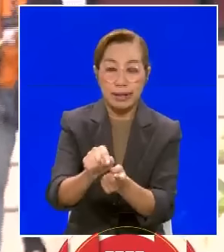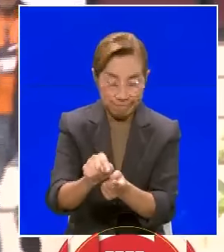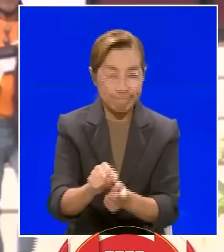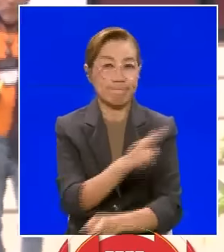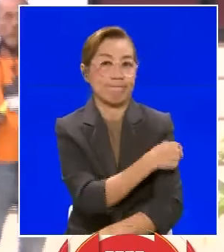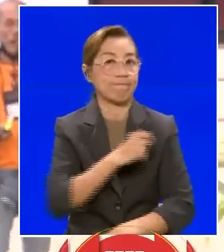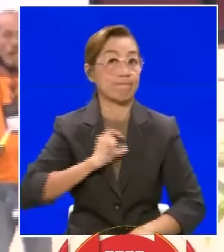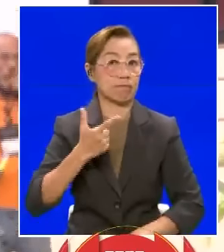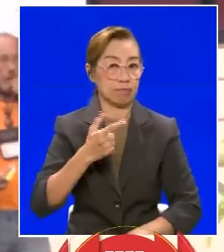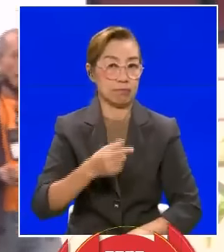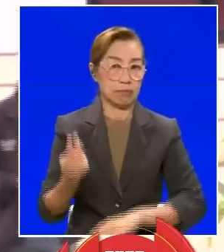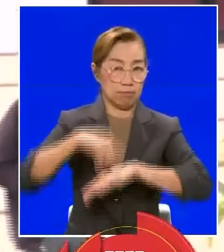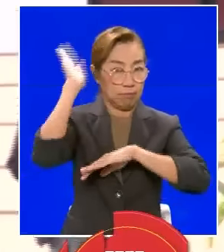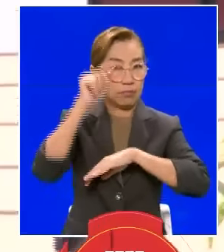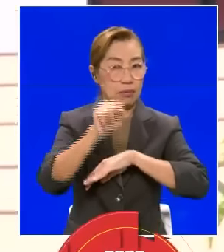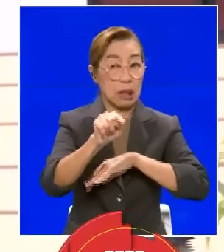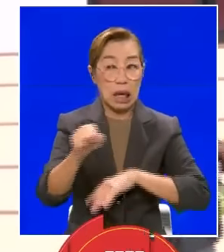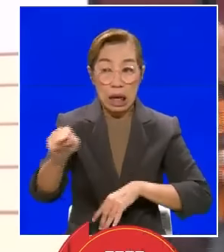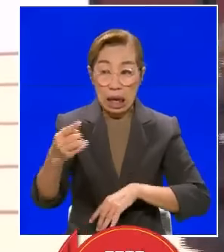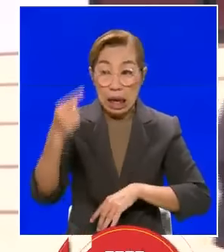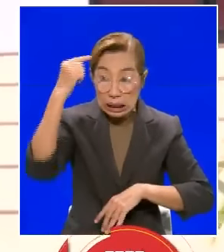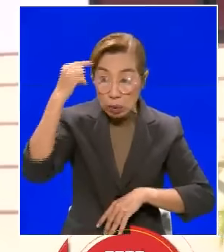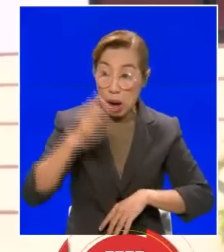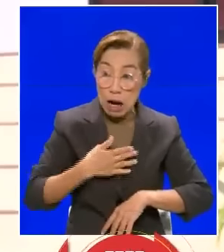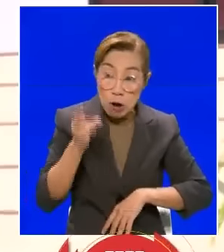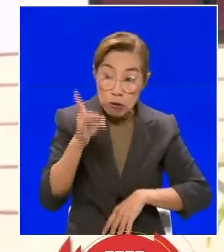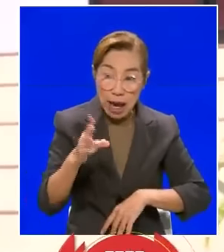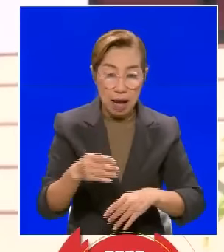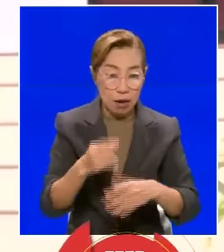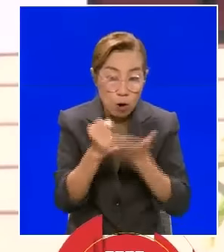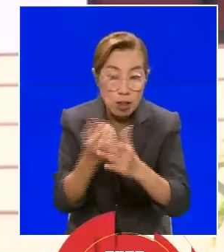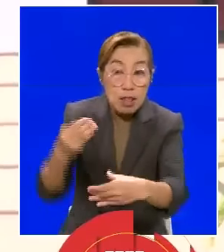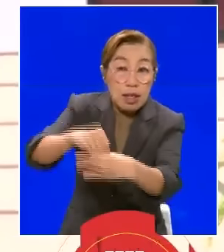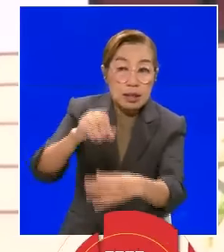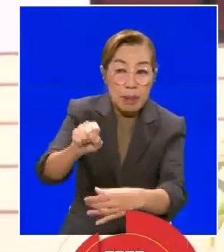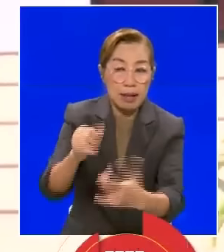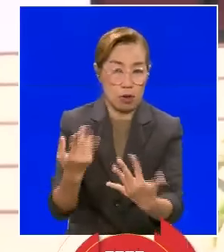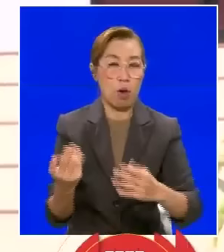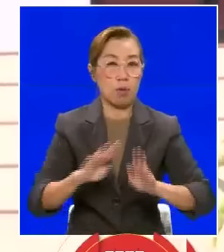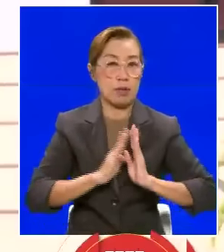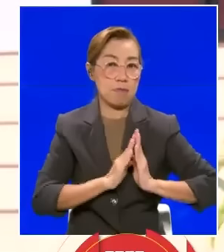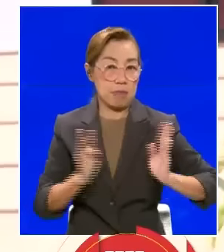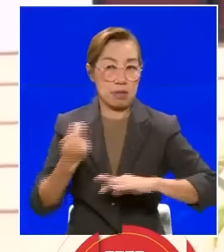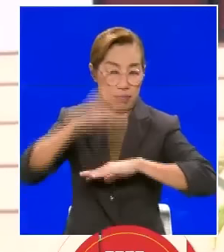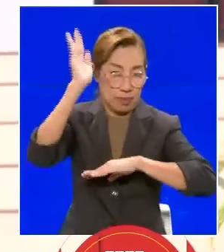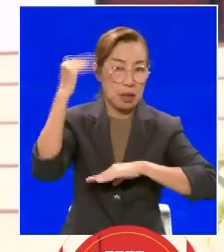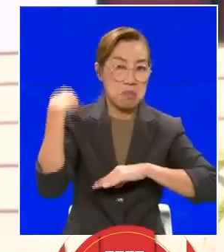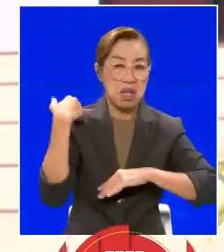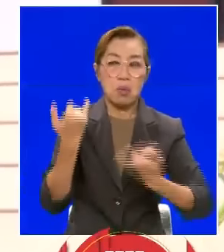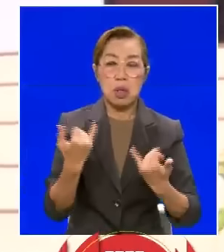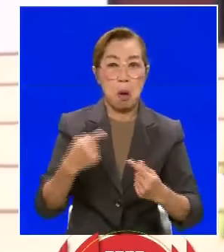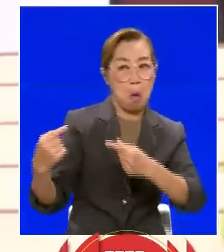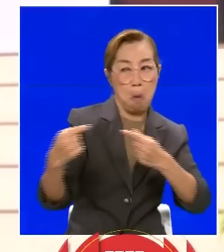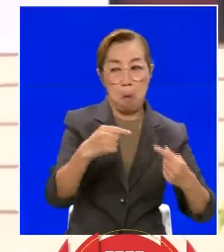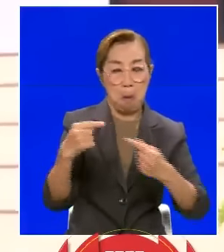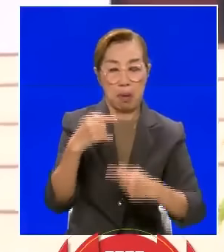การตั้งข้อสังเกตว่ามีการยัดยาให้เด็กหรือไม่นะครับคงต้องติดตามความคืบหน้าครับเพราะว่าวันนี้ยังคงมีการตอบโต้กันไปมาครับ